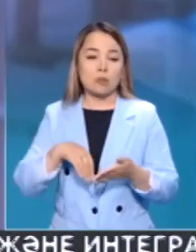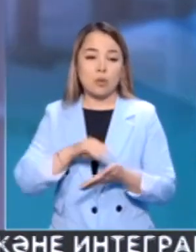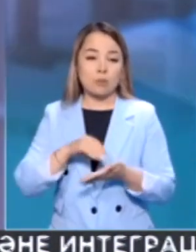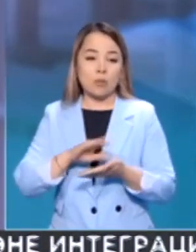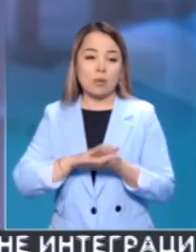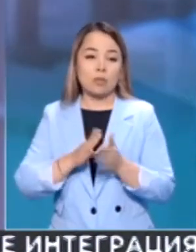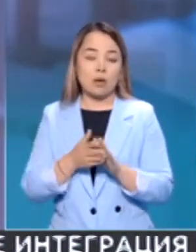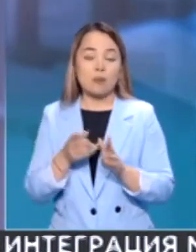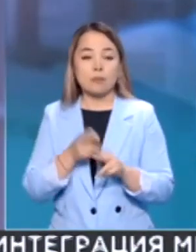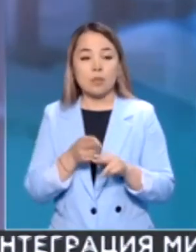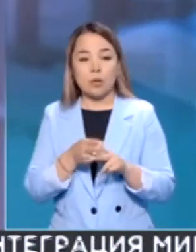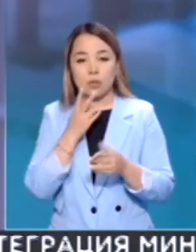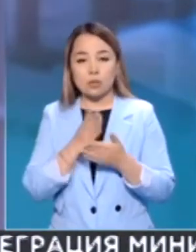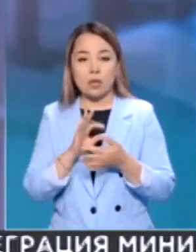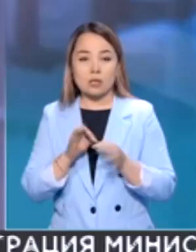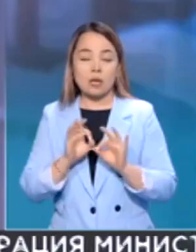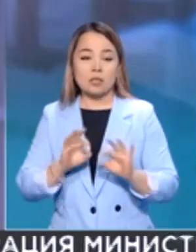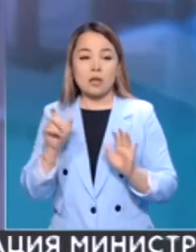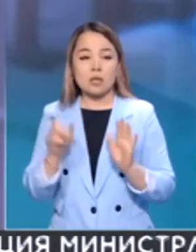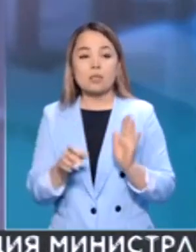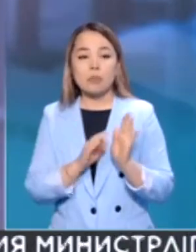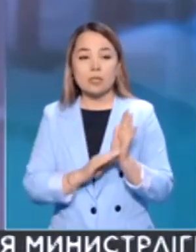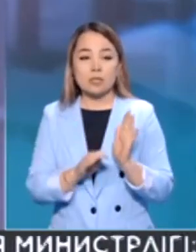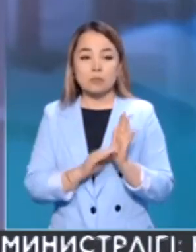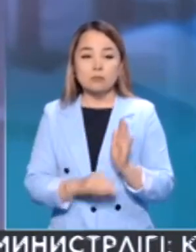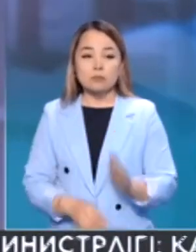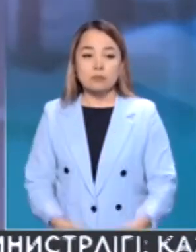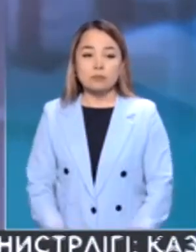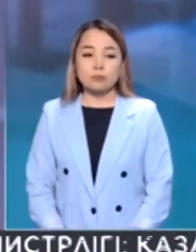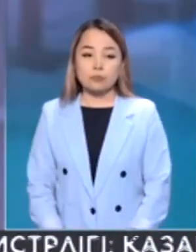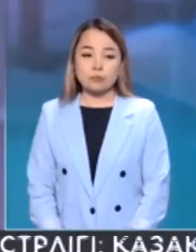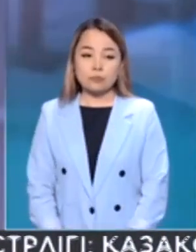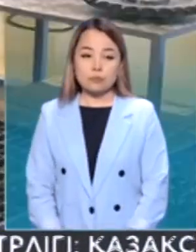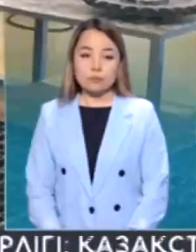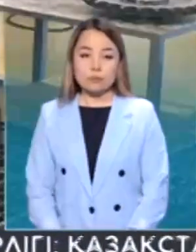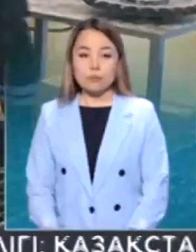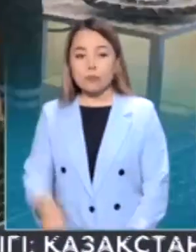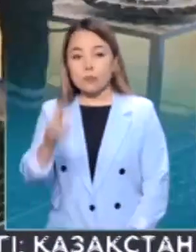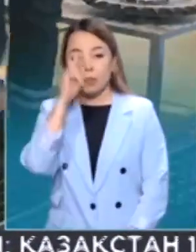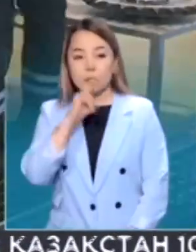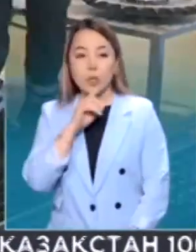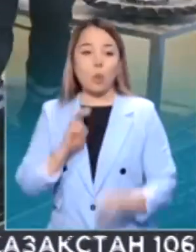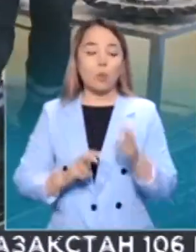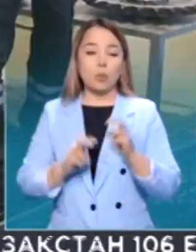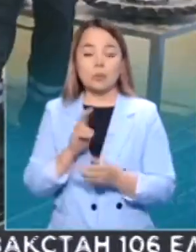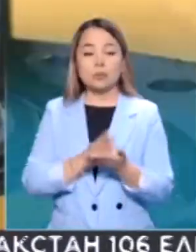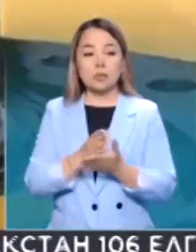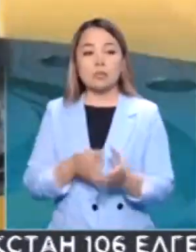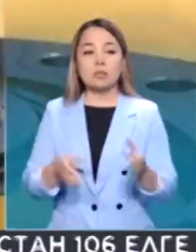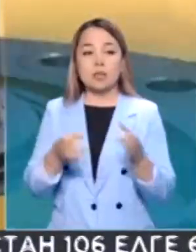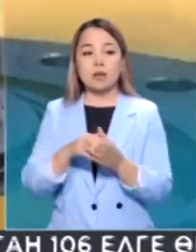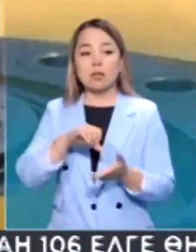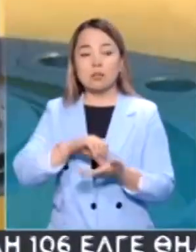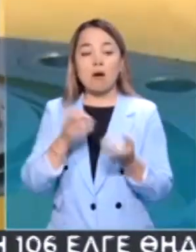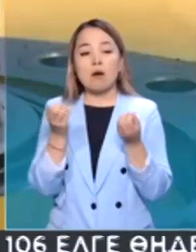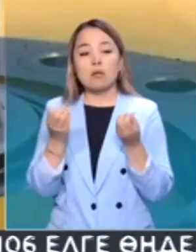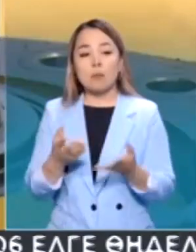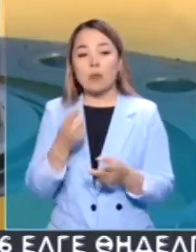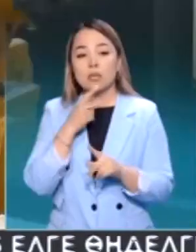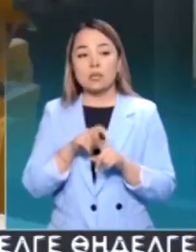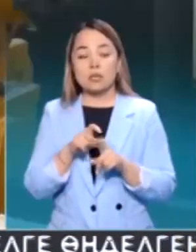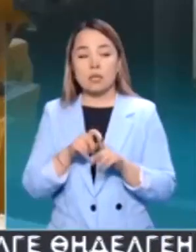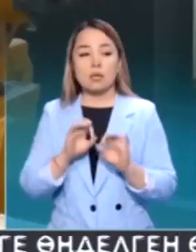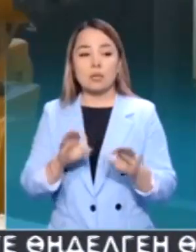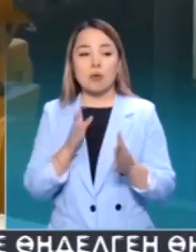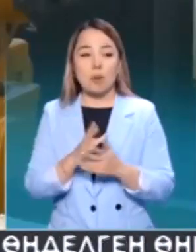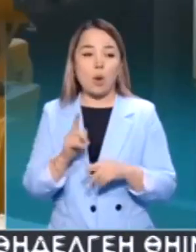кедергі келтіріп отыр. Серік Селеубайұлы толығырақ айтсын. Қазақстанда өнеркәсіп саясаты жұмыс істеп тұр. Қарапайым тілмен айтқанда